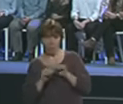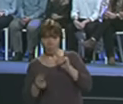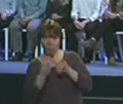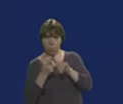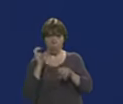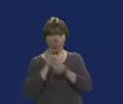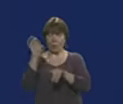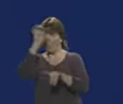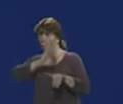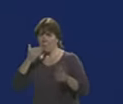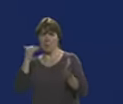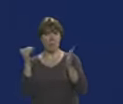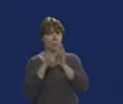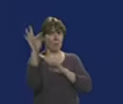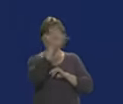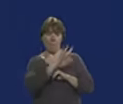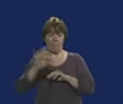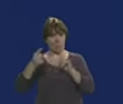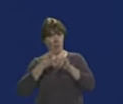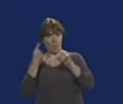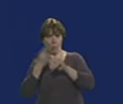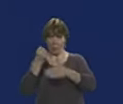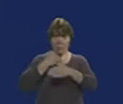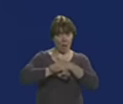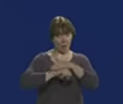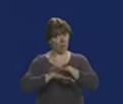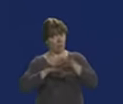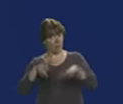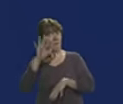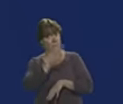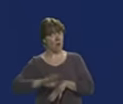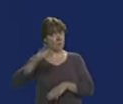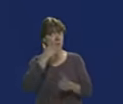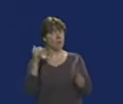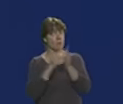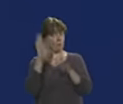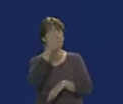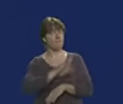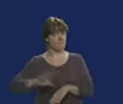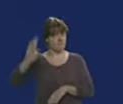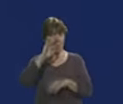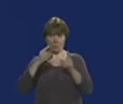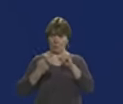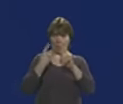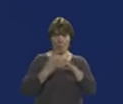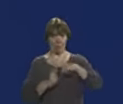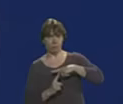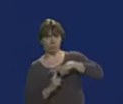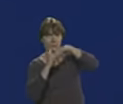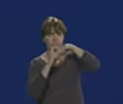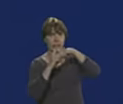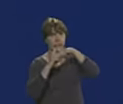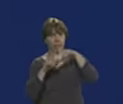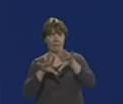d'Europe, qui conduit à la natalité la plus extraordinaire d'Europe, qui conduit à un atout fantastique pour la